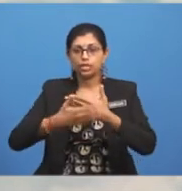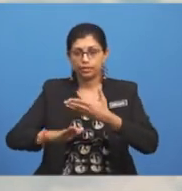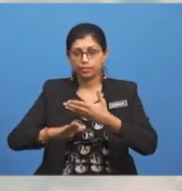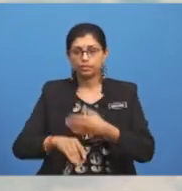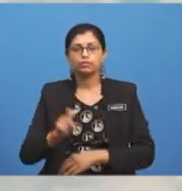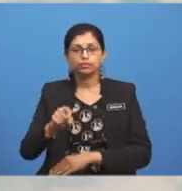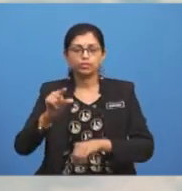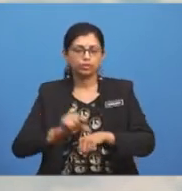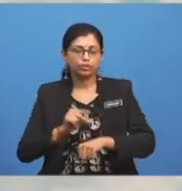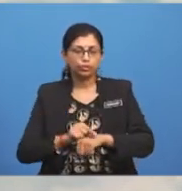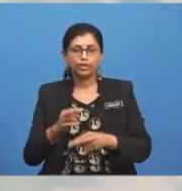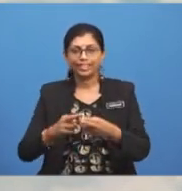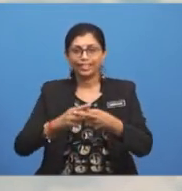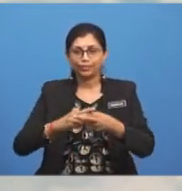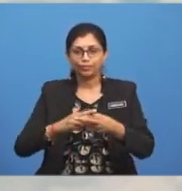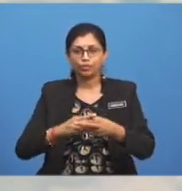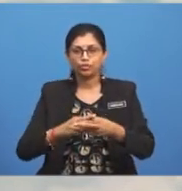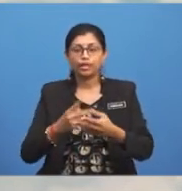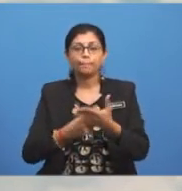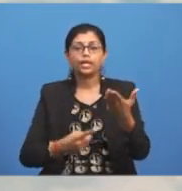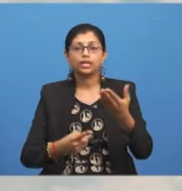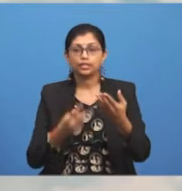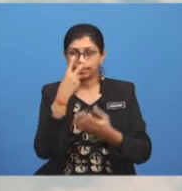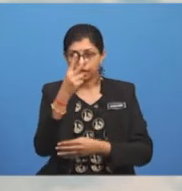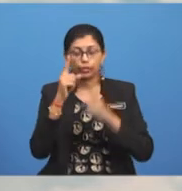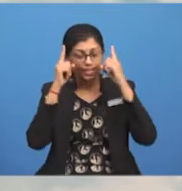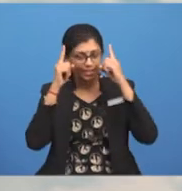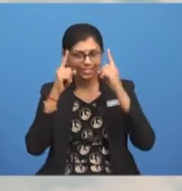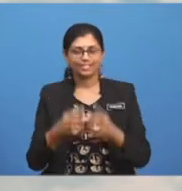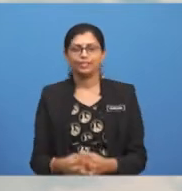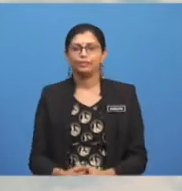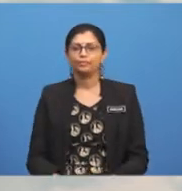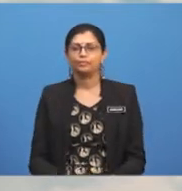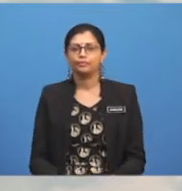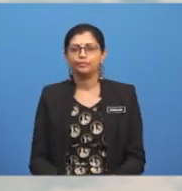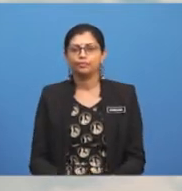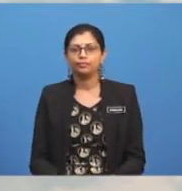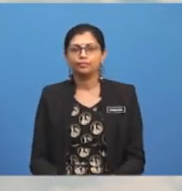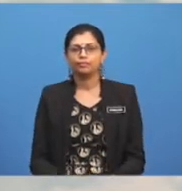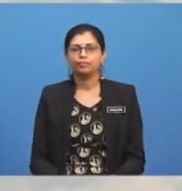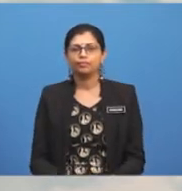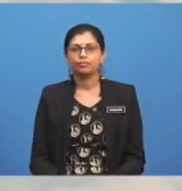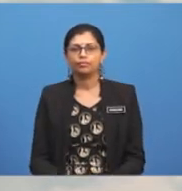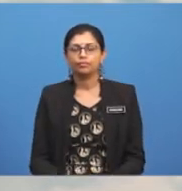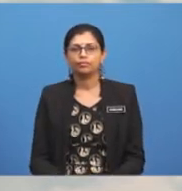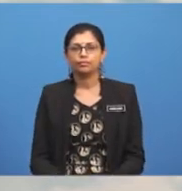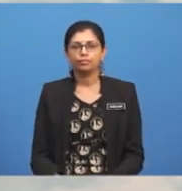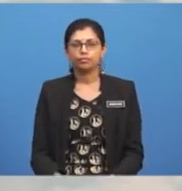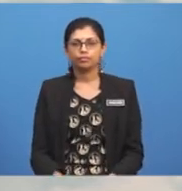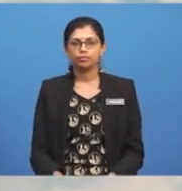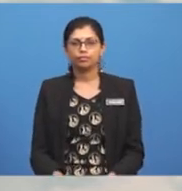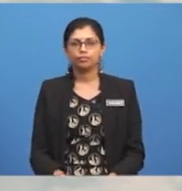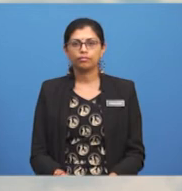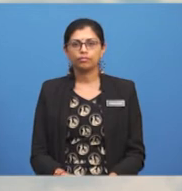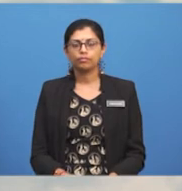harus gunakan rumus V bersamaan dengan punca kuasa 2 G darab M bahagi